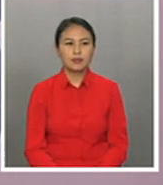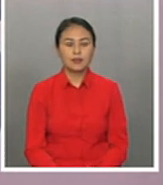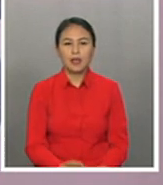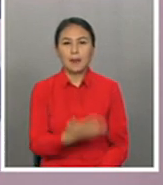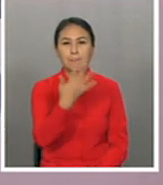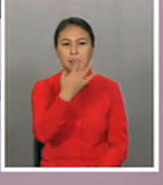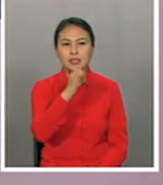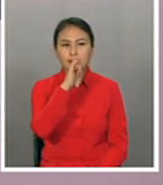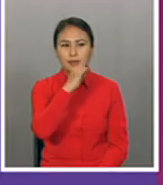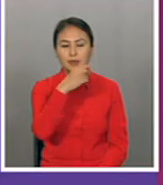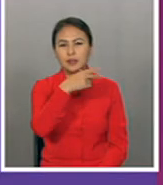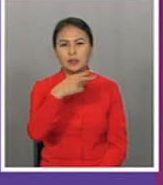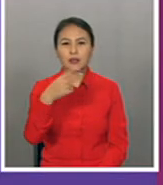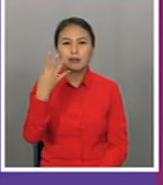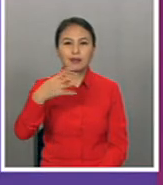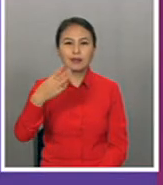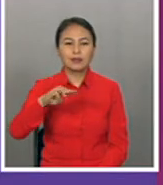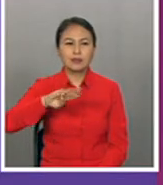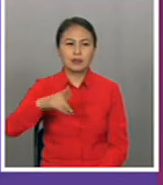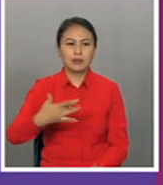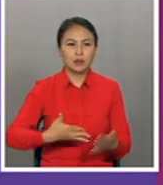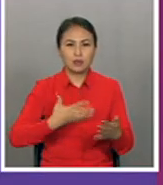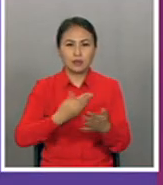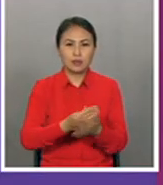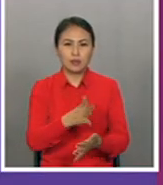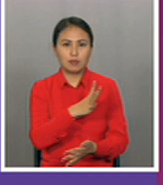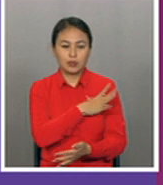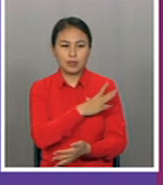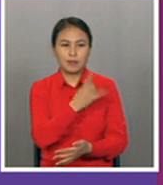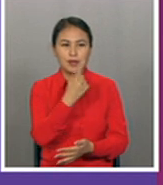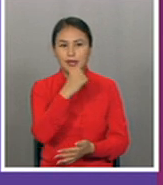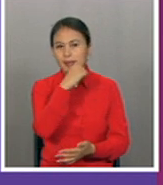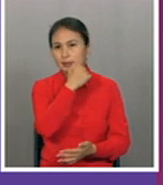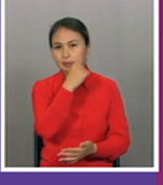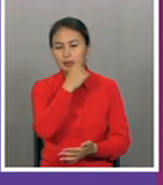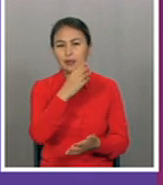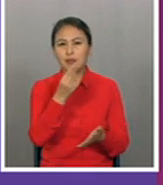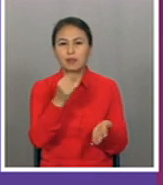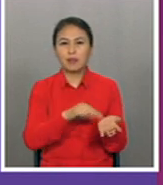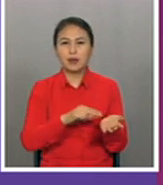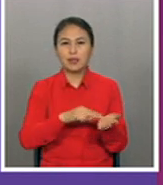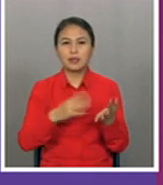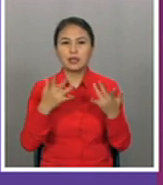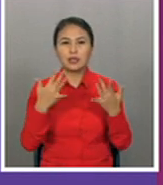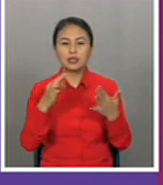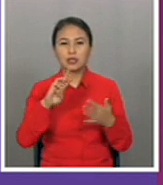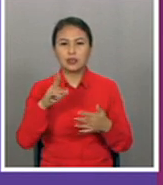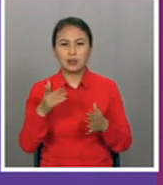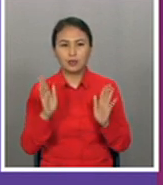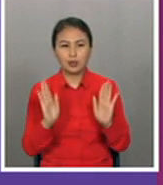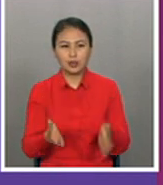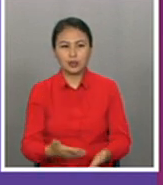5 кәмпитке 40 теңге төленген болса, 1 кәмпиттің бағасы қанша теңге болады?